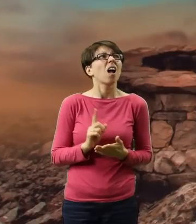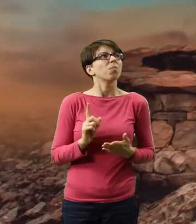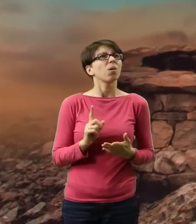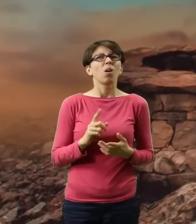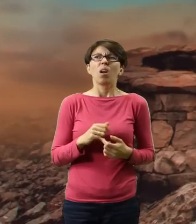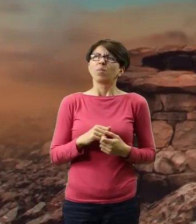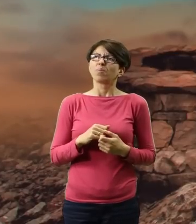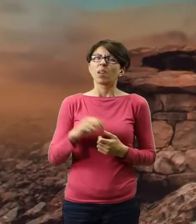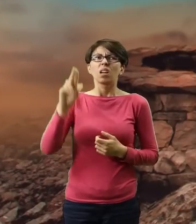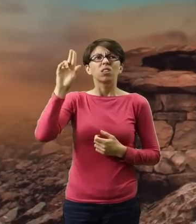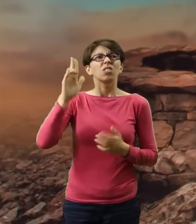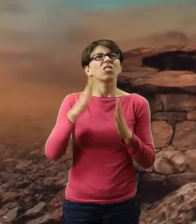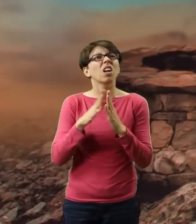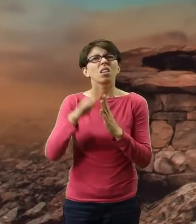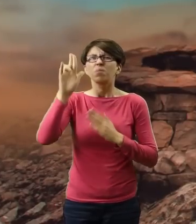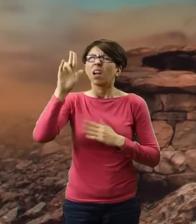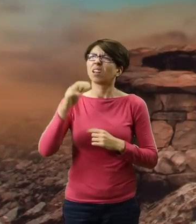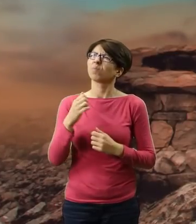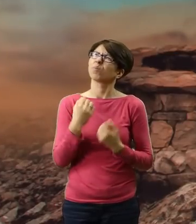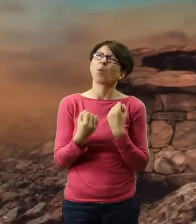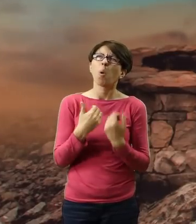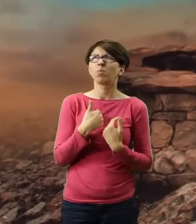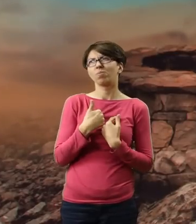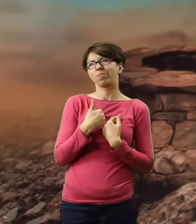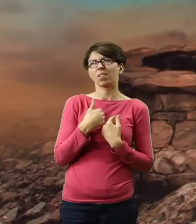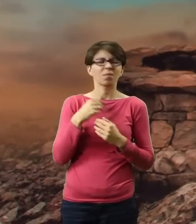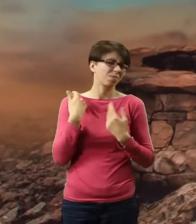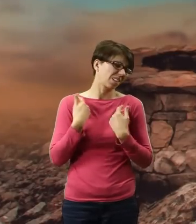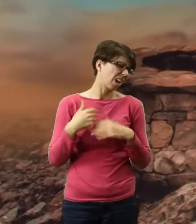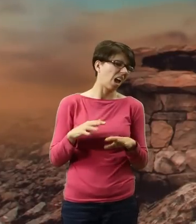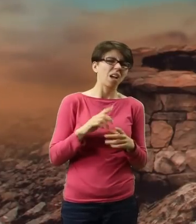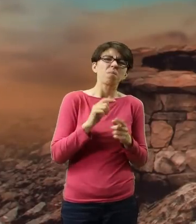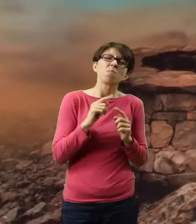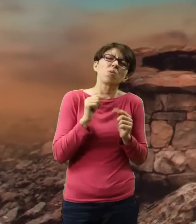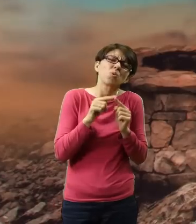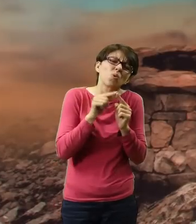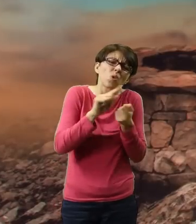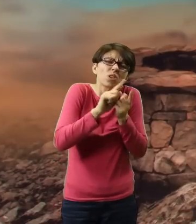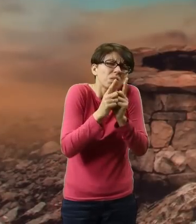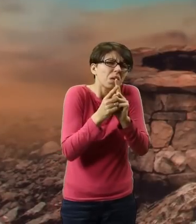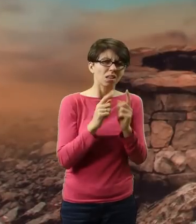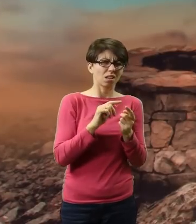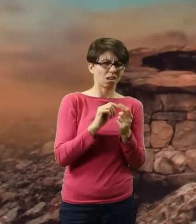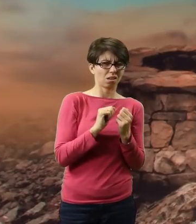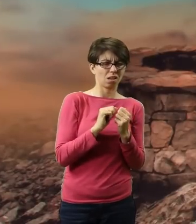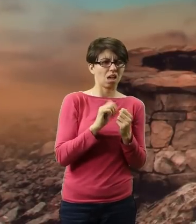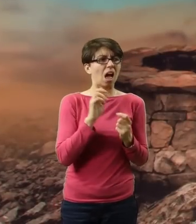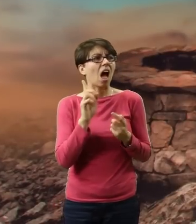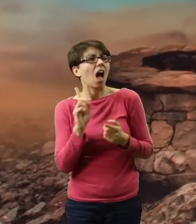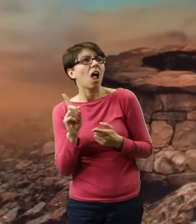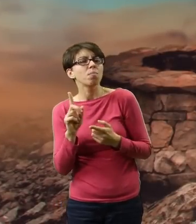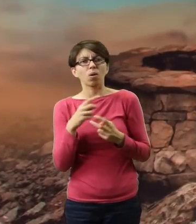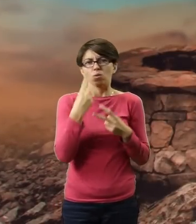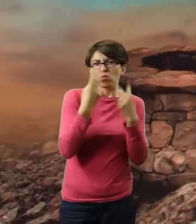ciężkości wymagań moralnych które stawiają przykazania czy też pewnym charakterem życia